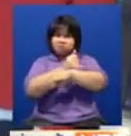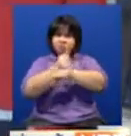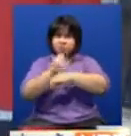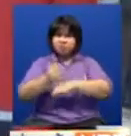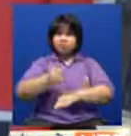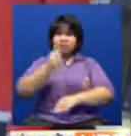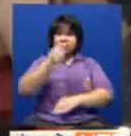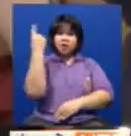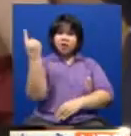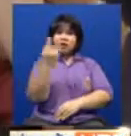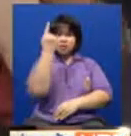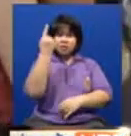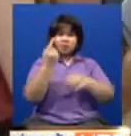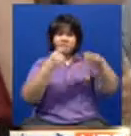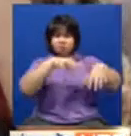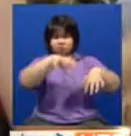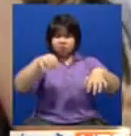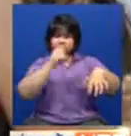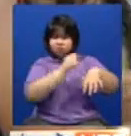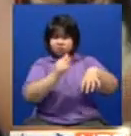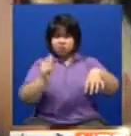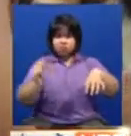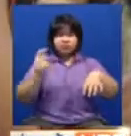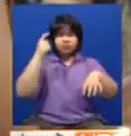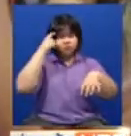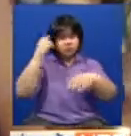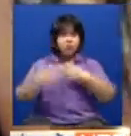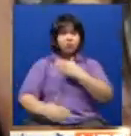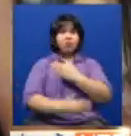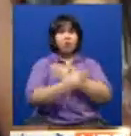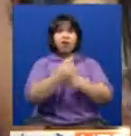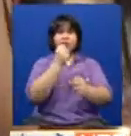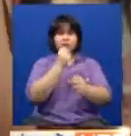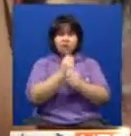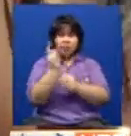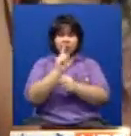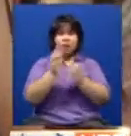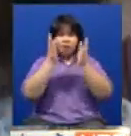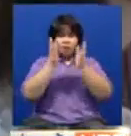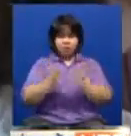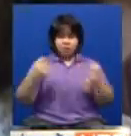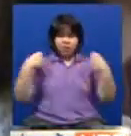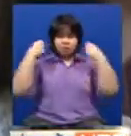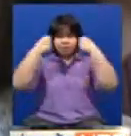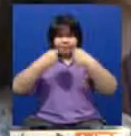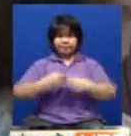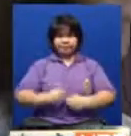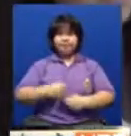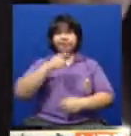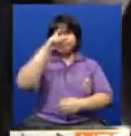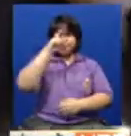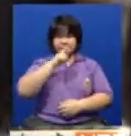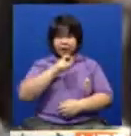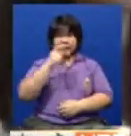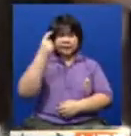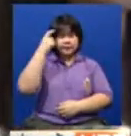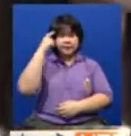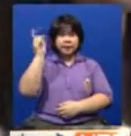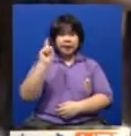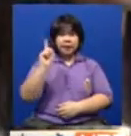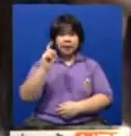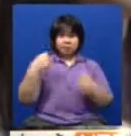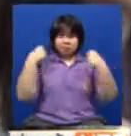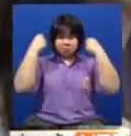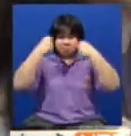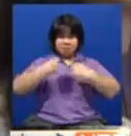สมสุดท้ายไปเที่ยวในสถานที่ต่างๆจึงถือโอกาสที่จะสร้างกระแสคนถันมาสูงผ้าชุดไทยโดยเนื่องจากว่าชุด